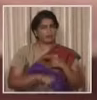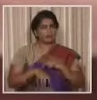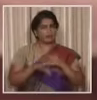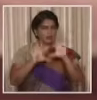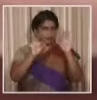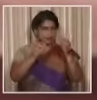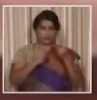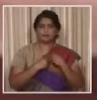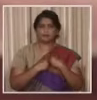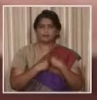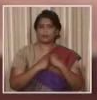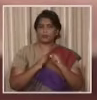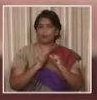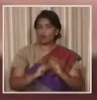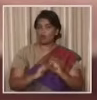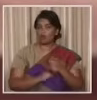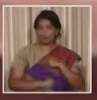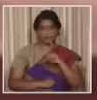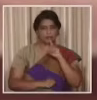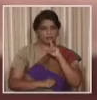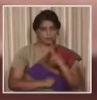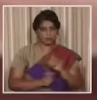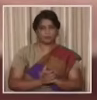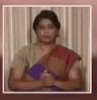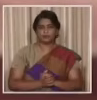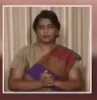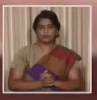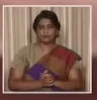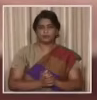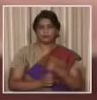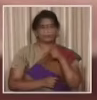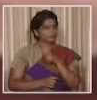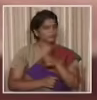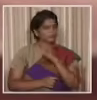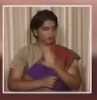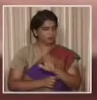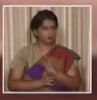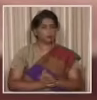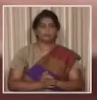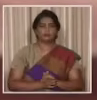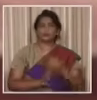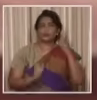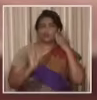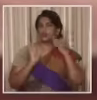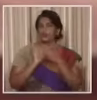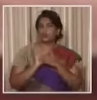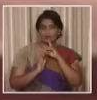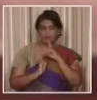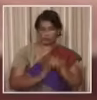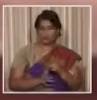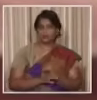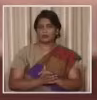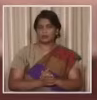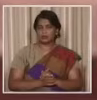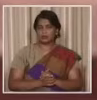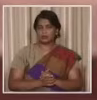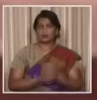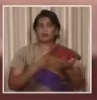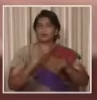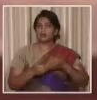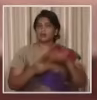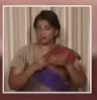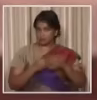විනාඩියක අවස්ථාවක් දෙන්න මේ මොකද්ද කියන එක පිළිබඳ ඉදිරිපත් කරන්න මේකේ කරු කතානායකතුමනි මේ කාරණාව පැන නගින්නේ